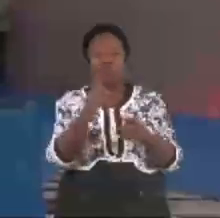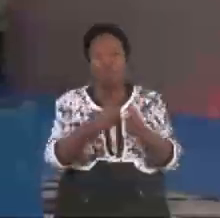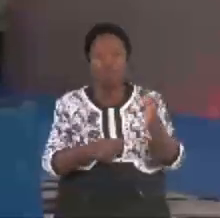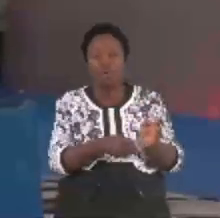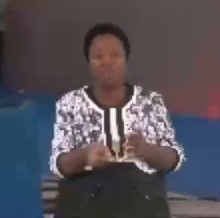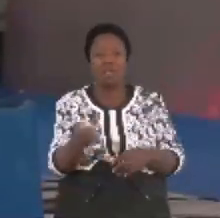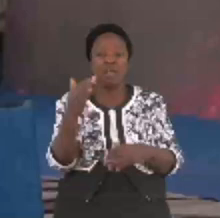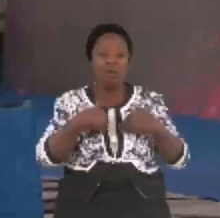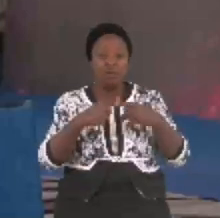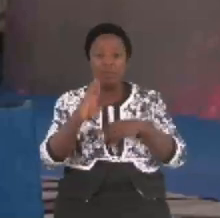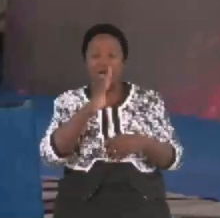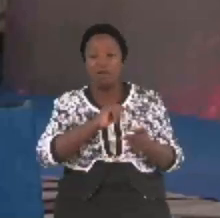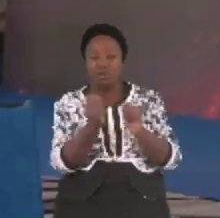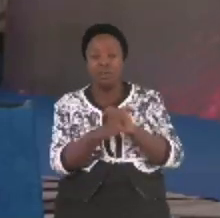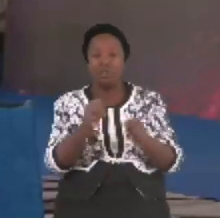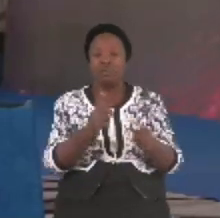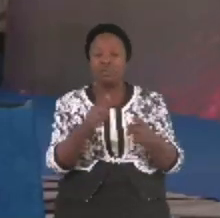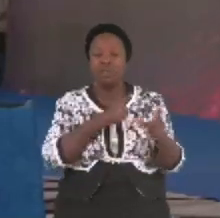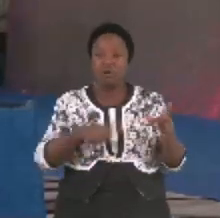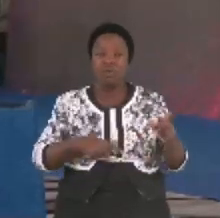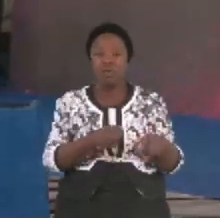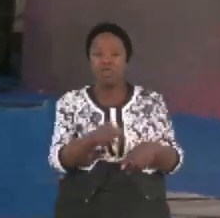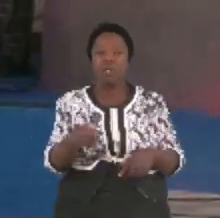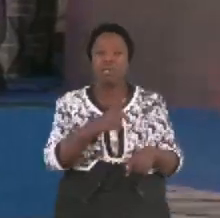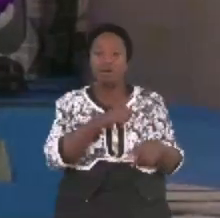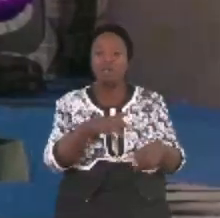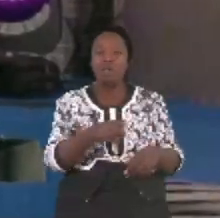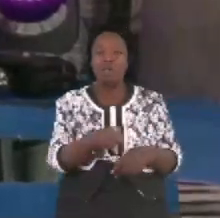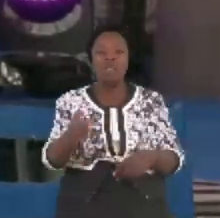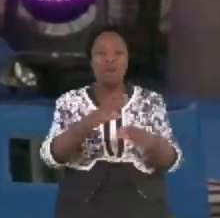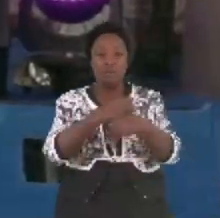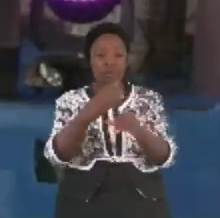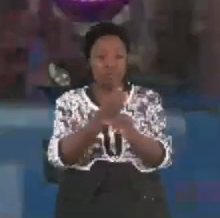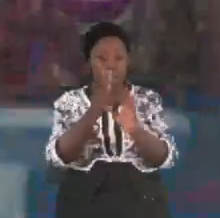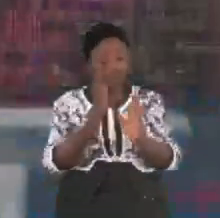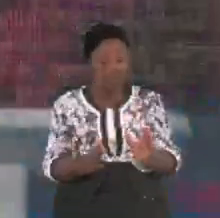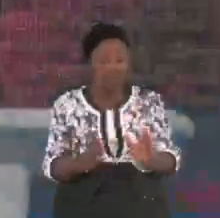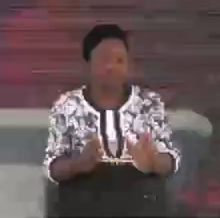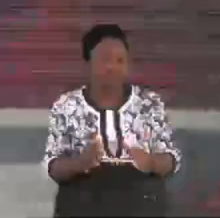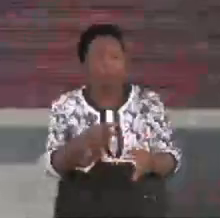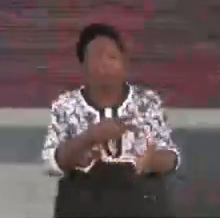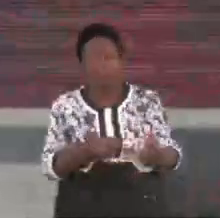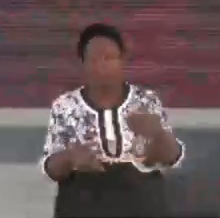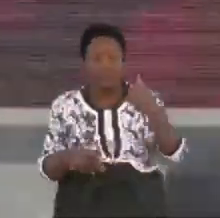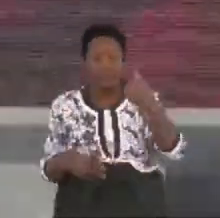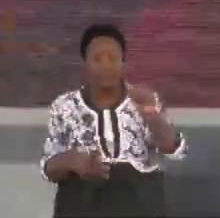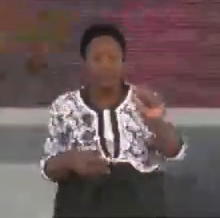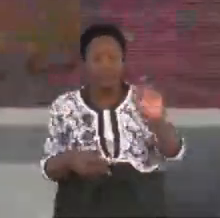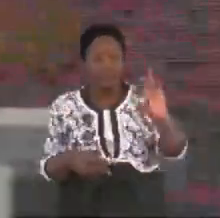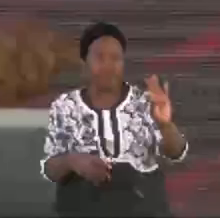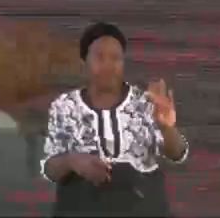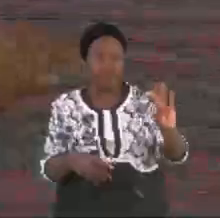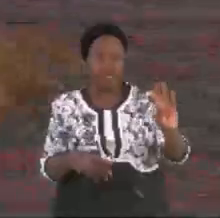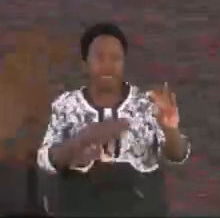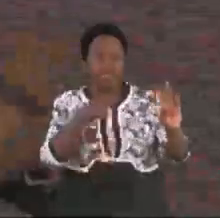être, et que tu les ramènes au Seigneur, leur Dieu, leur Créateur. Maintenant, on nous dit dans le verset 17, il